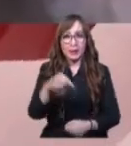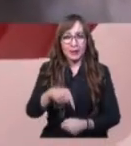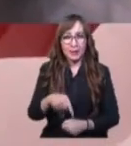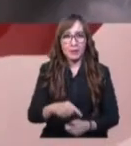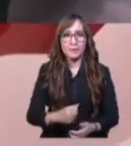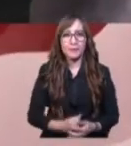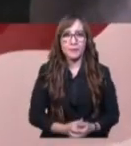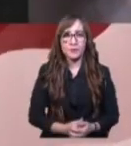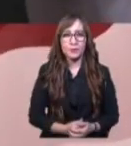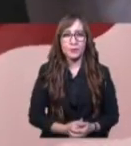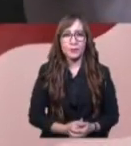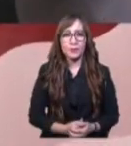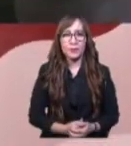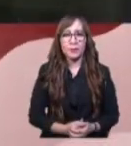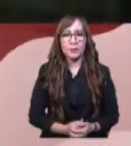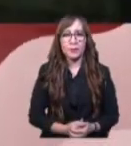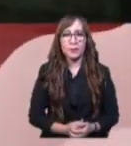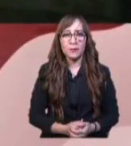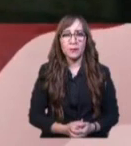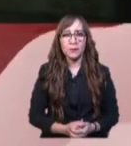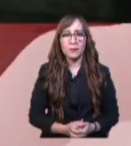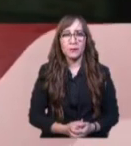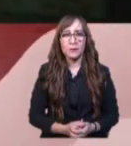jadi hal-hal seperti itu kadang apa ya,